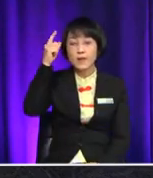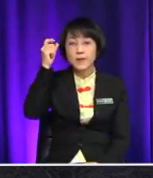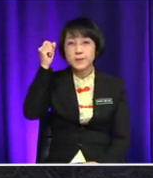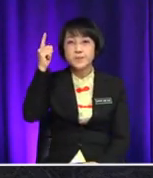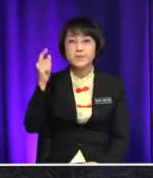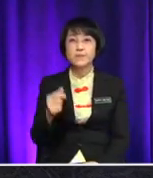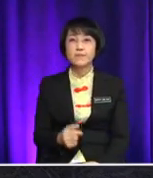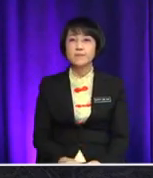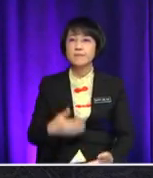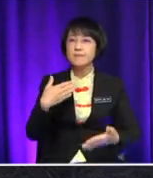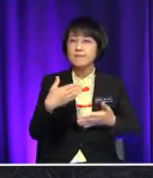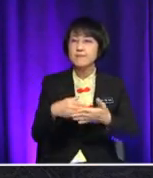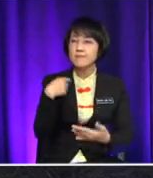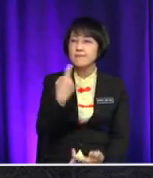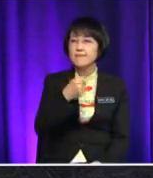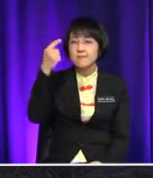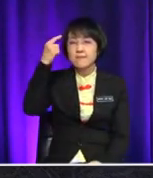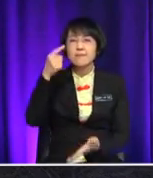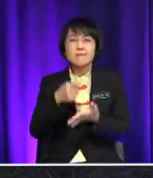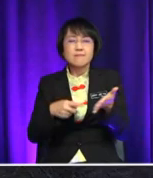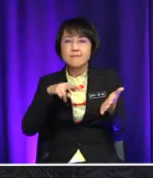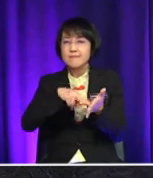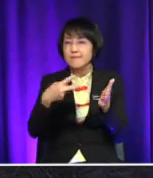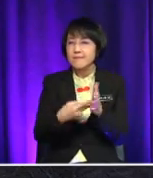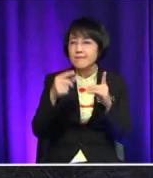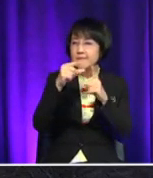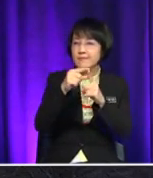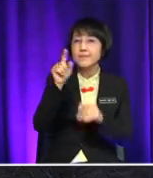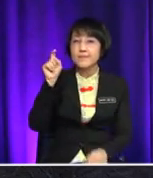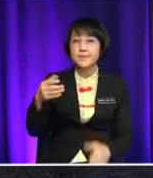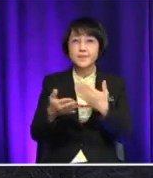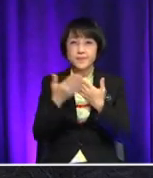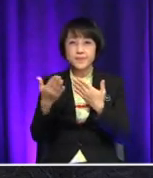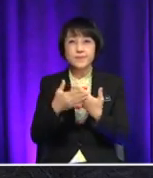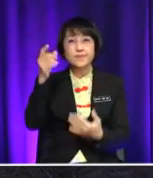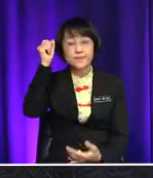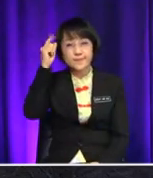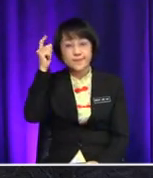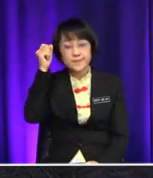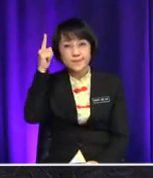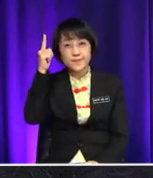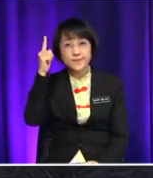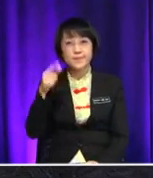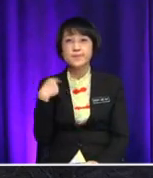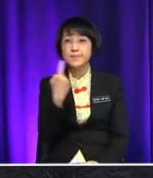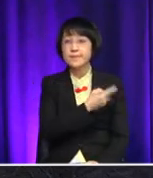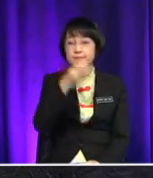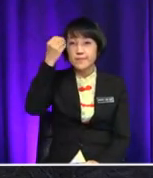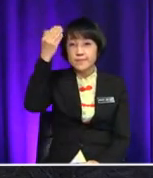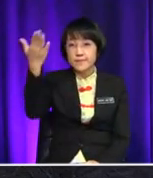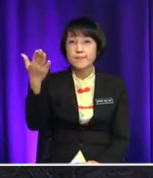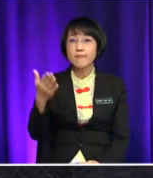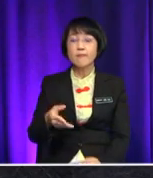kita pun terpikir dan kita sampaikan secara formal maknanya perlu Adita tata tertib dan